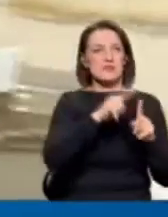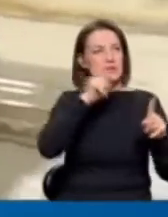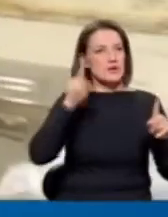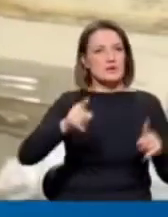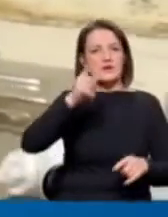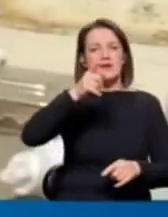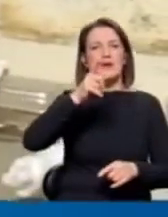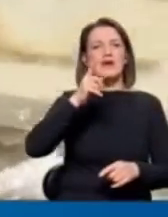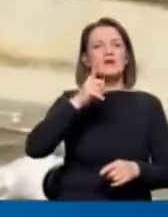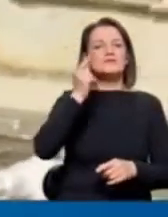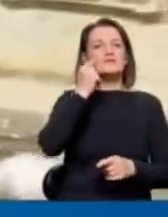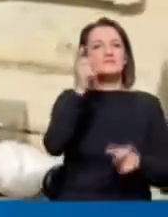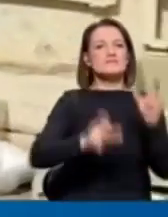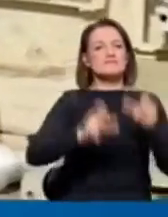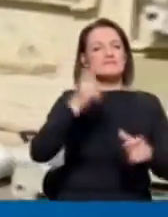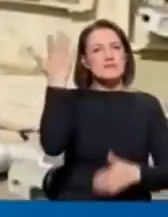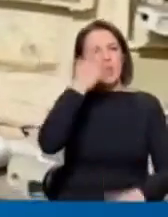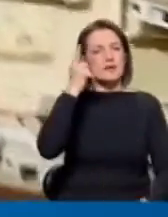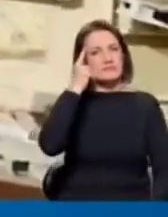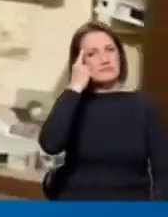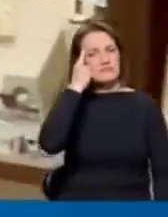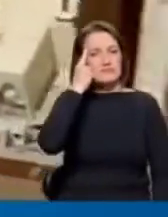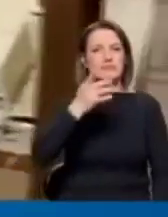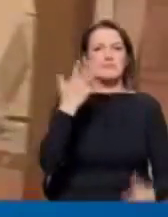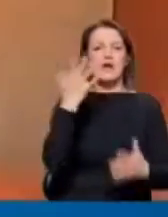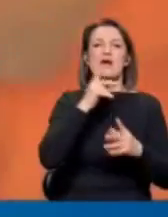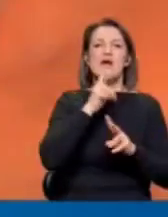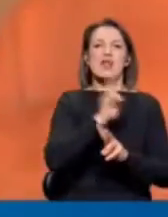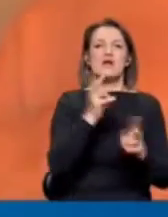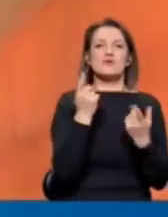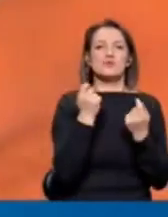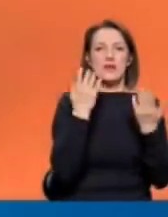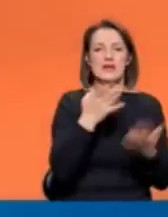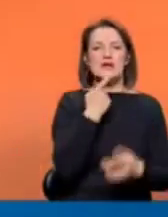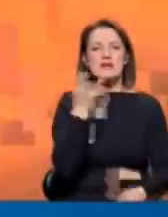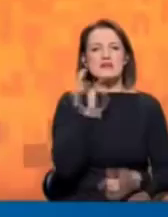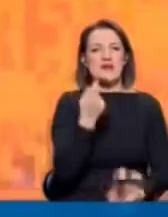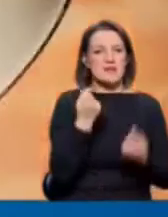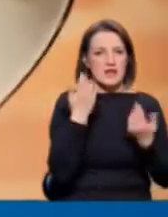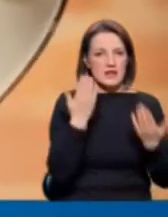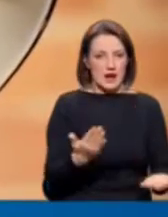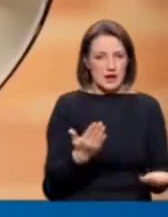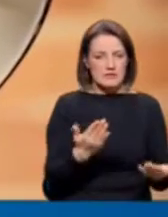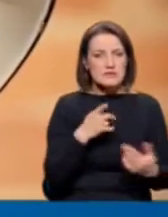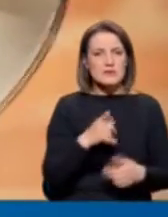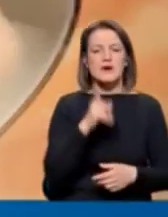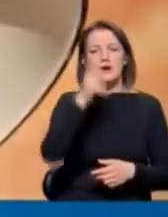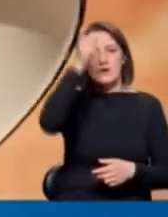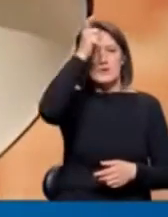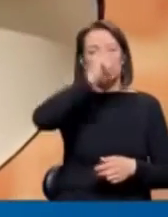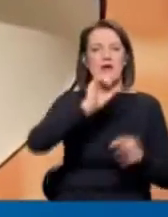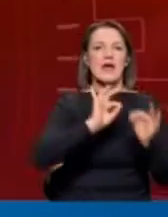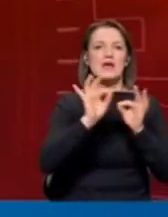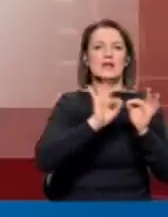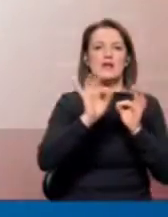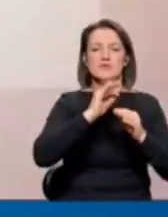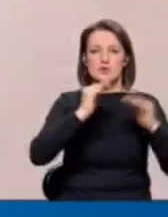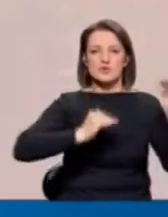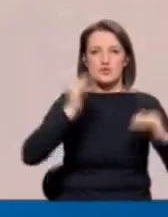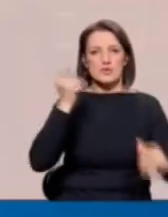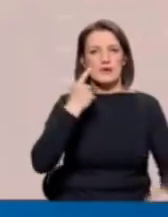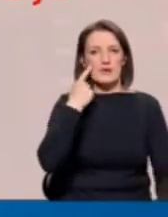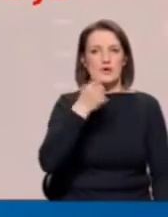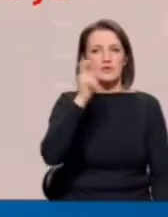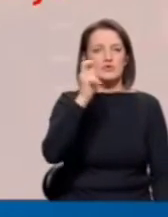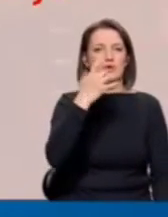tüketicileri kara kara düşündüren cepheli Ateş düşüren elektrik ücretleri eski fiyatlarıyla da ki Türkiye'yi elektrik Enflasyonun da yüze